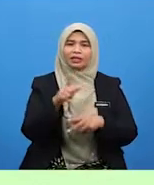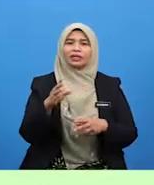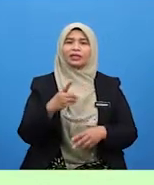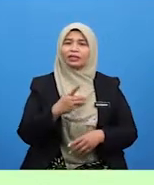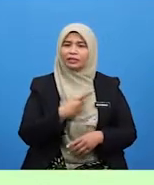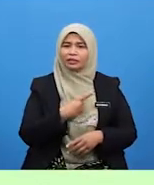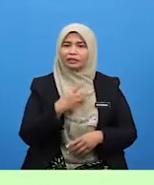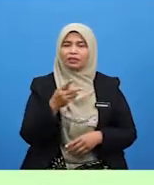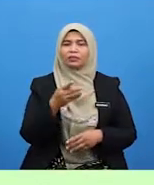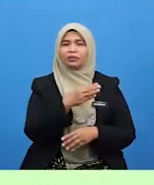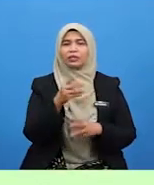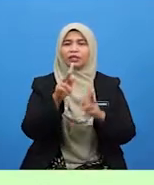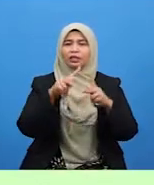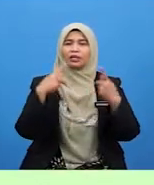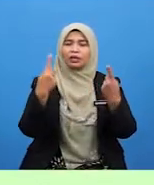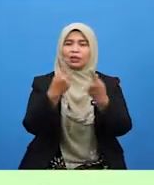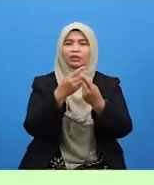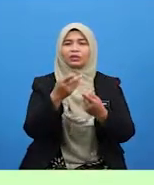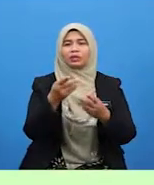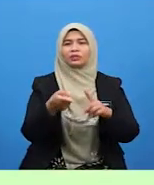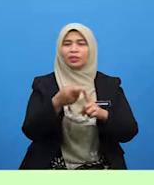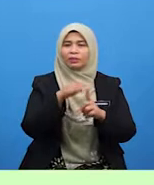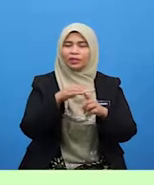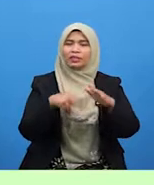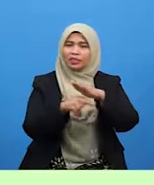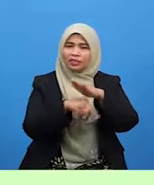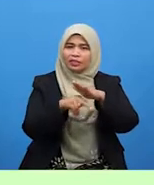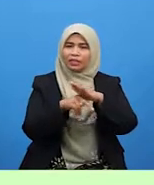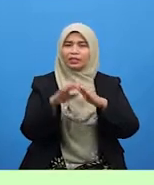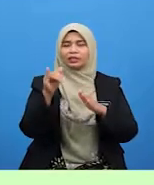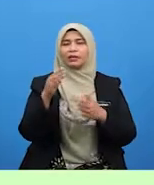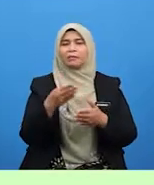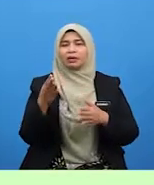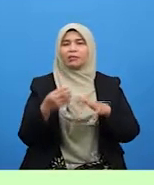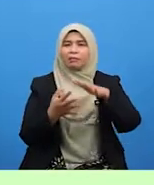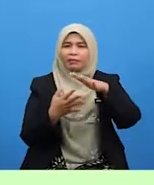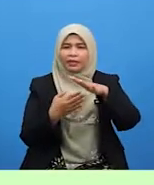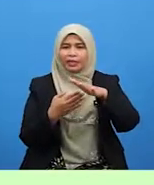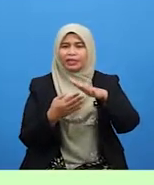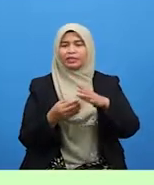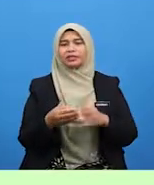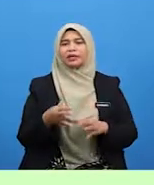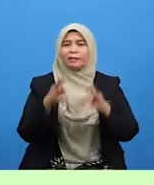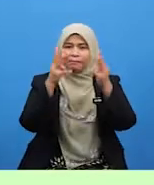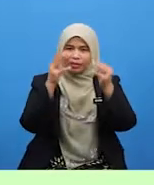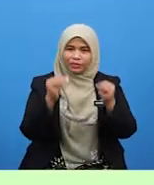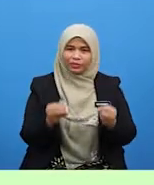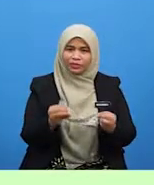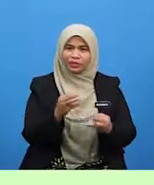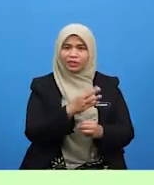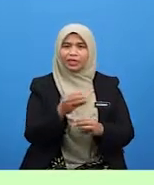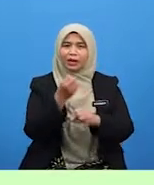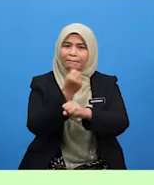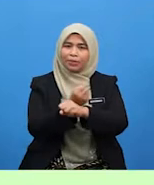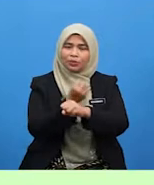peliharalah diri kamu dan keluarga kamu daripada neraka yang bahan bakarnya manusia